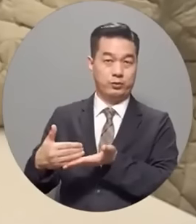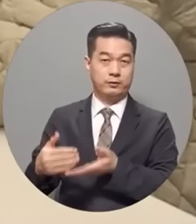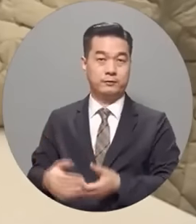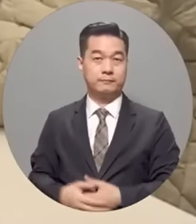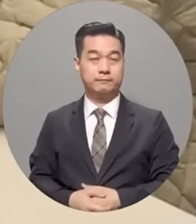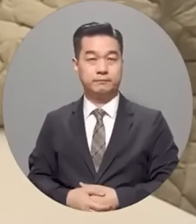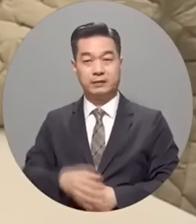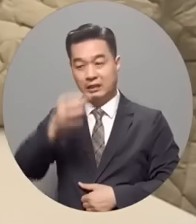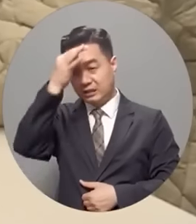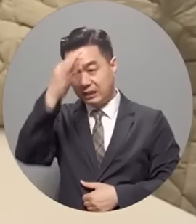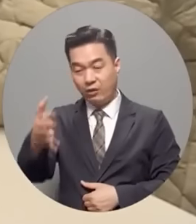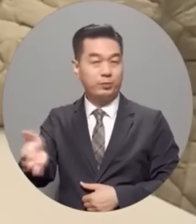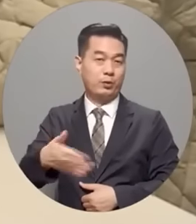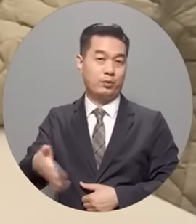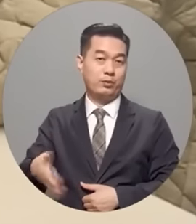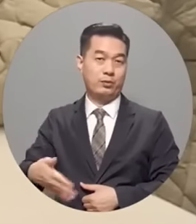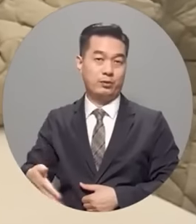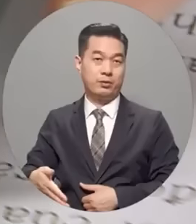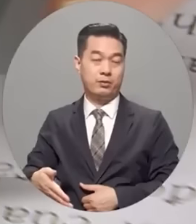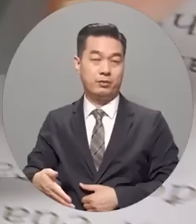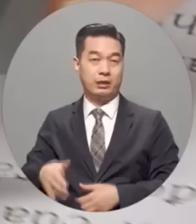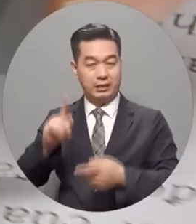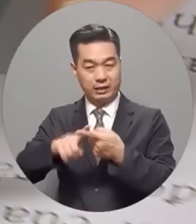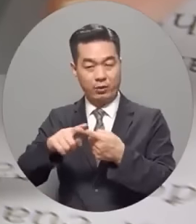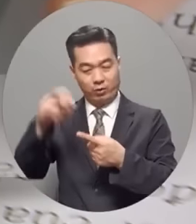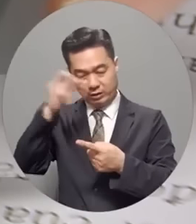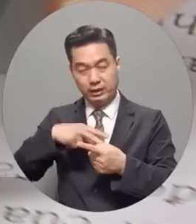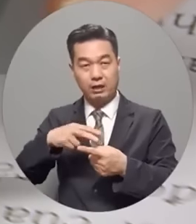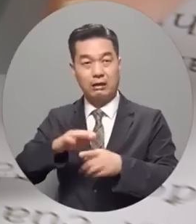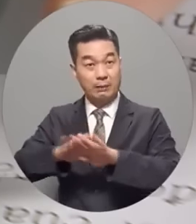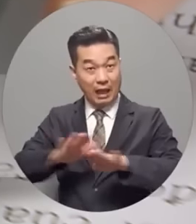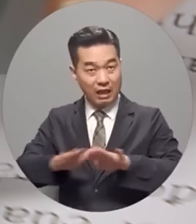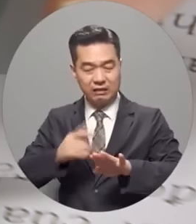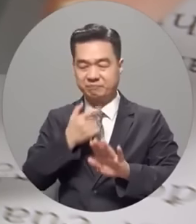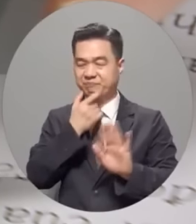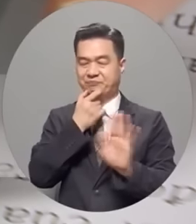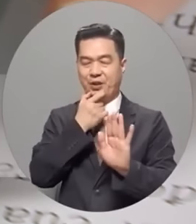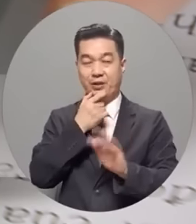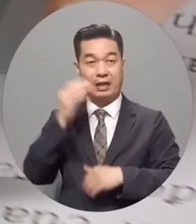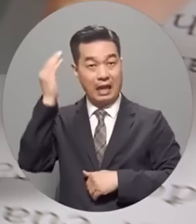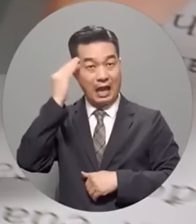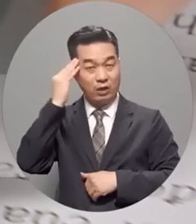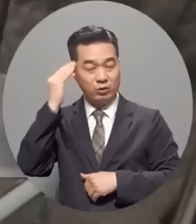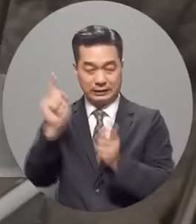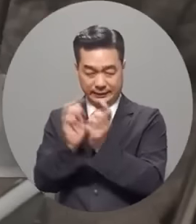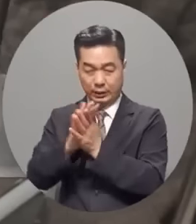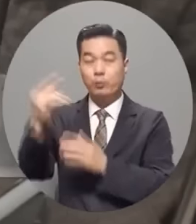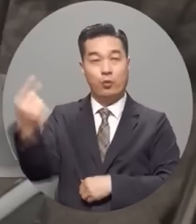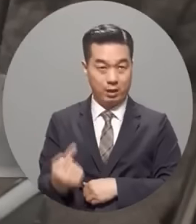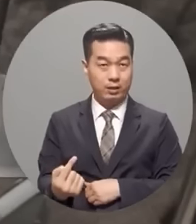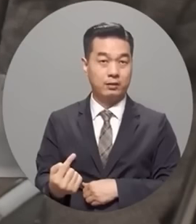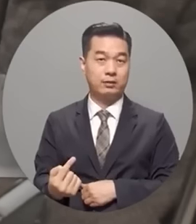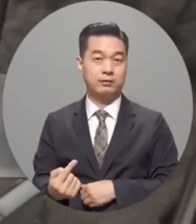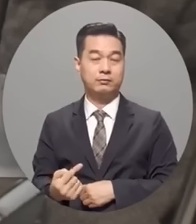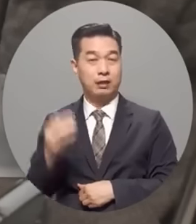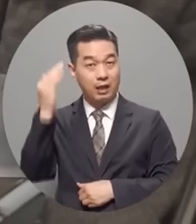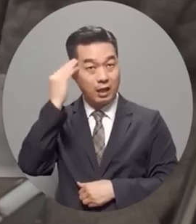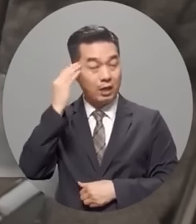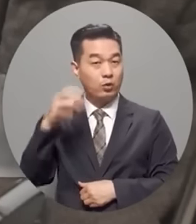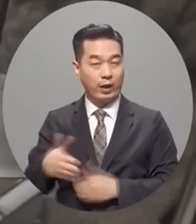사과는 없었습니다 이대로 매듭지을 수 없었던 아내는 한국으로 날아왔습니다 한국의